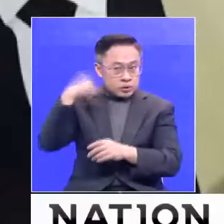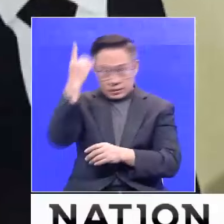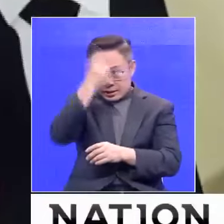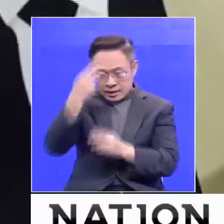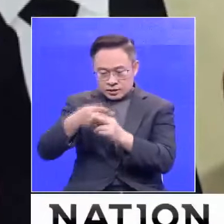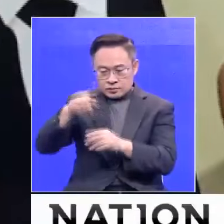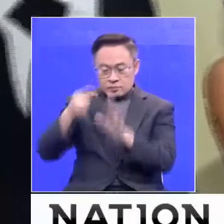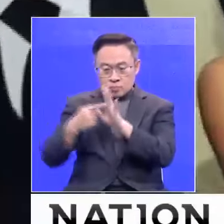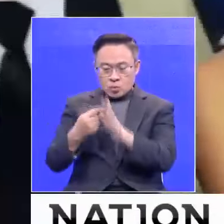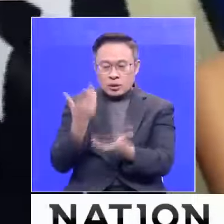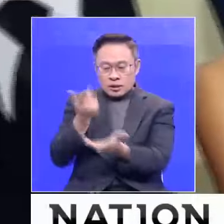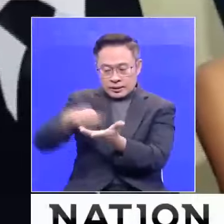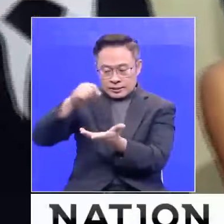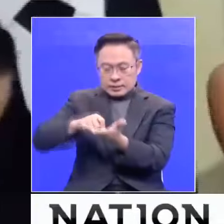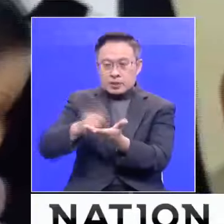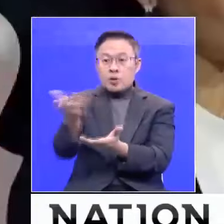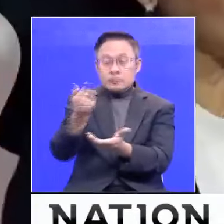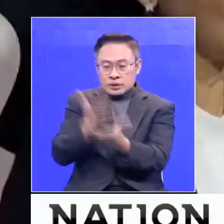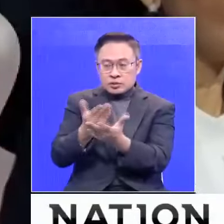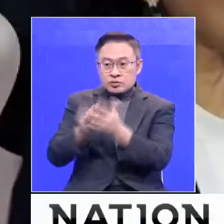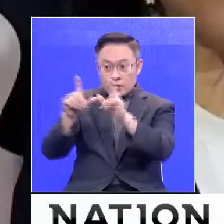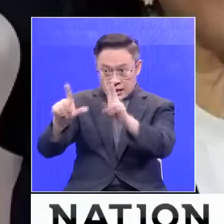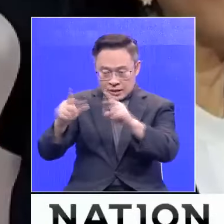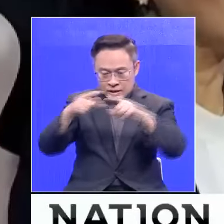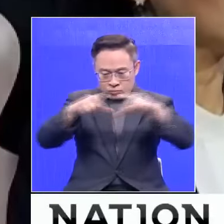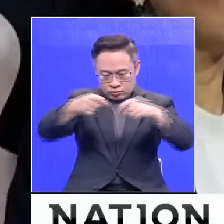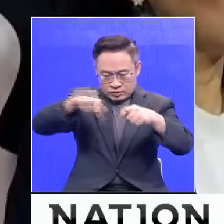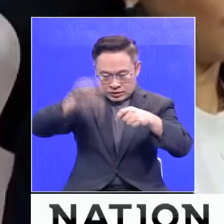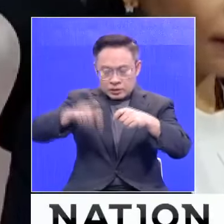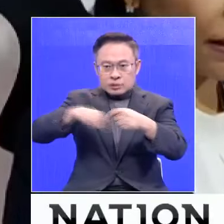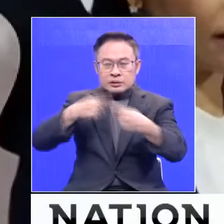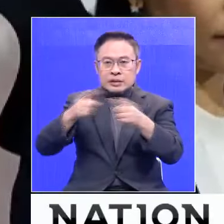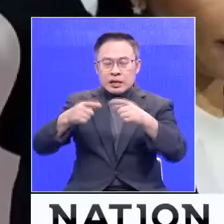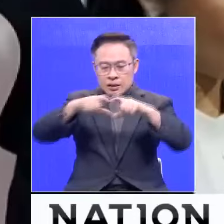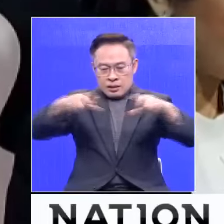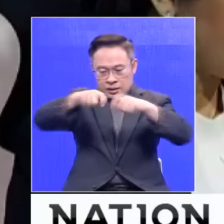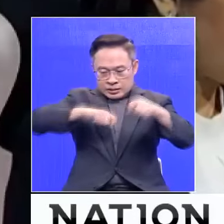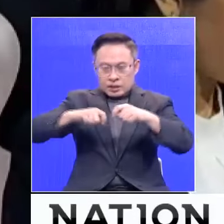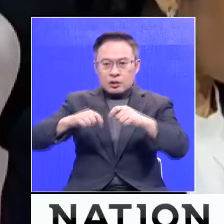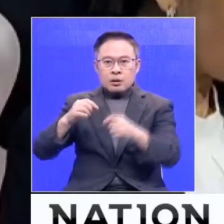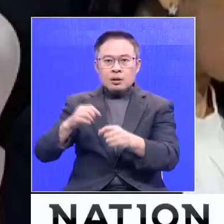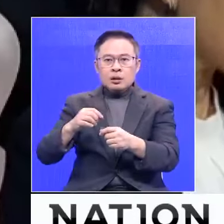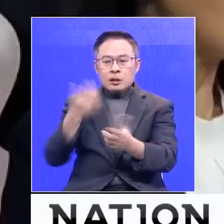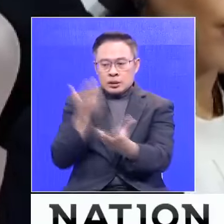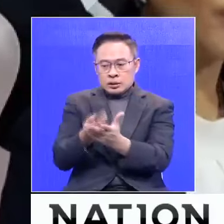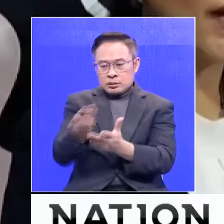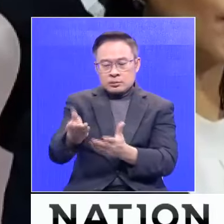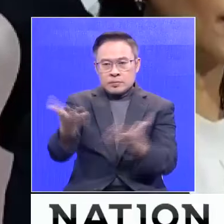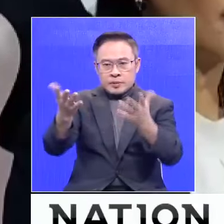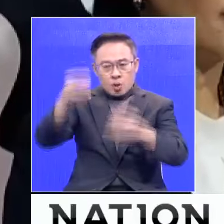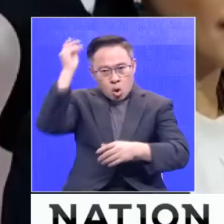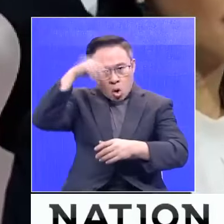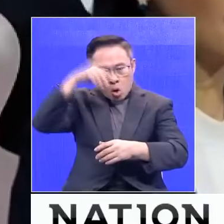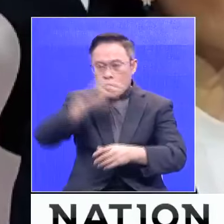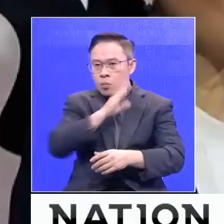ร้องทุกข์กับที่สนทองหล่อกล่าวหาว่าพี่ปอปาเนี่ยออกเงินจำนวนตามเช็ค2ล้านเ ื่อจะจ่ายหนี้ที่กู้ยืม